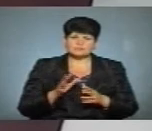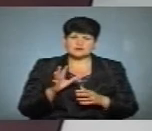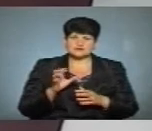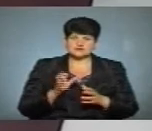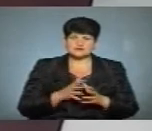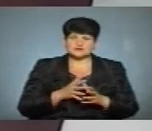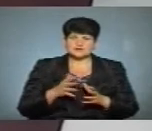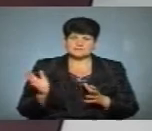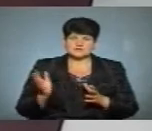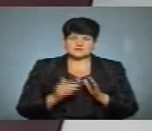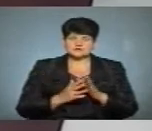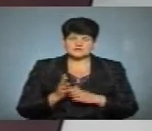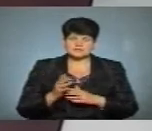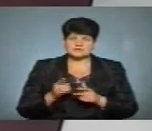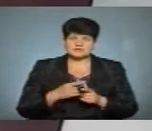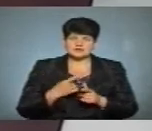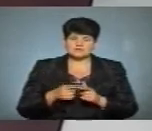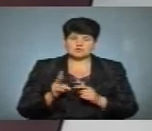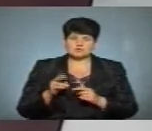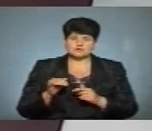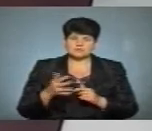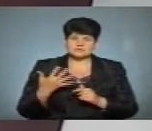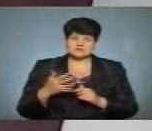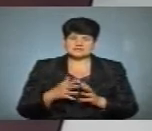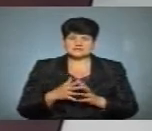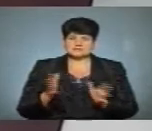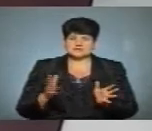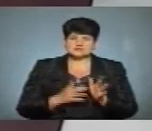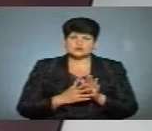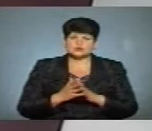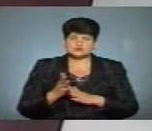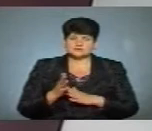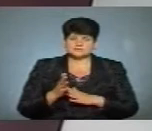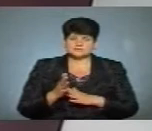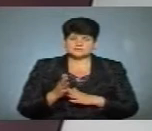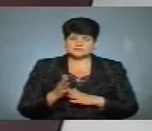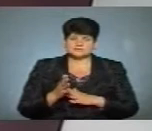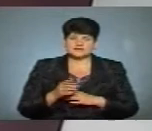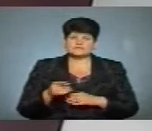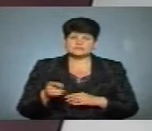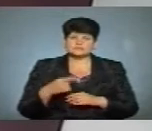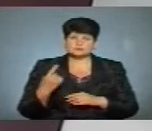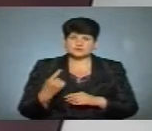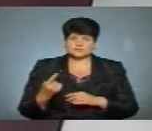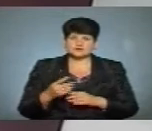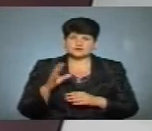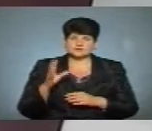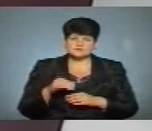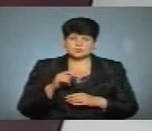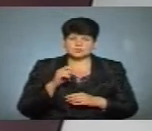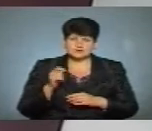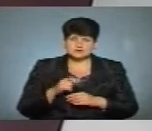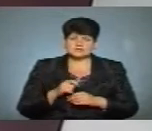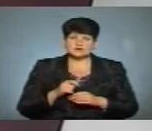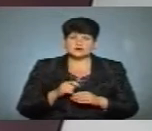і більше рослин або коноплі у кількості 50 і більше рослин, каже Сергій Остафійчук. Нагадаю, на Тернопільщині, як і по всій Україні, операція